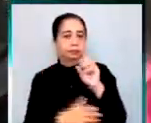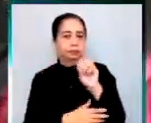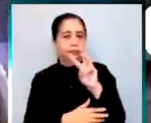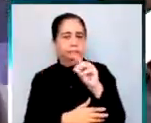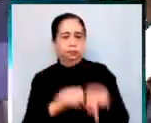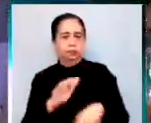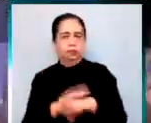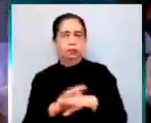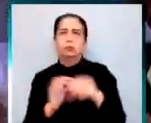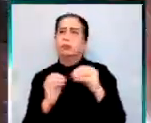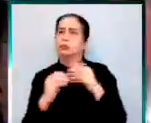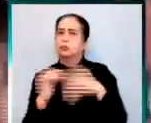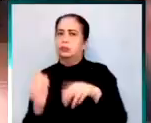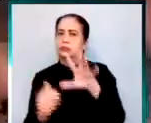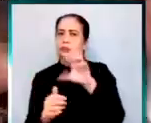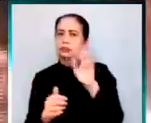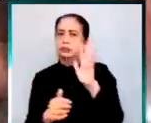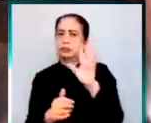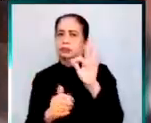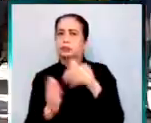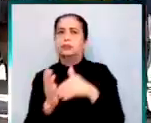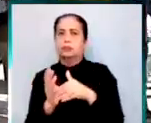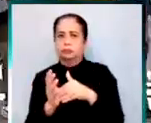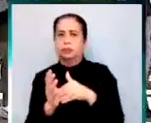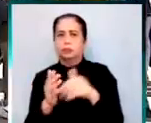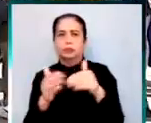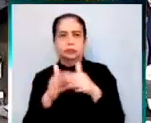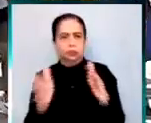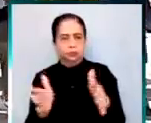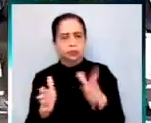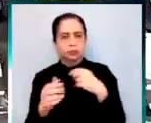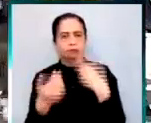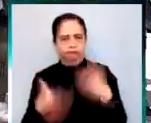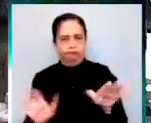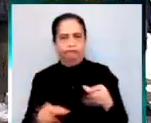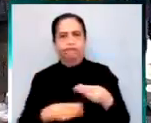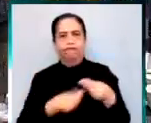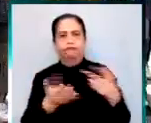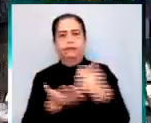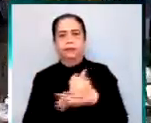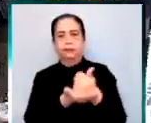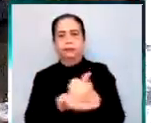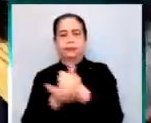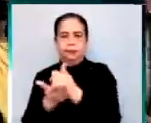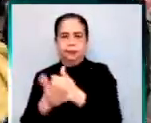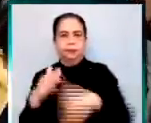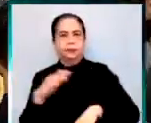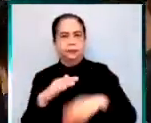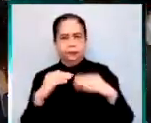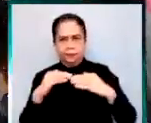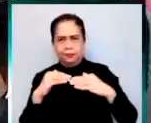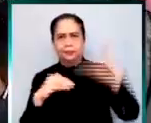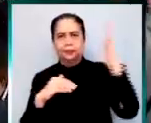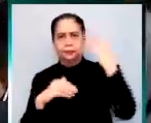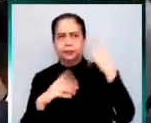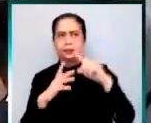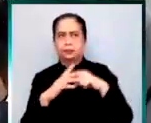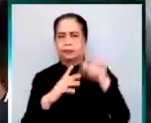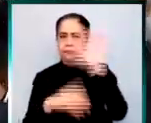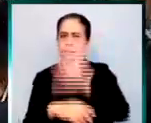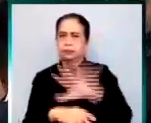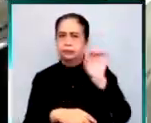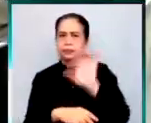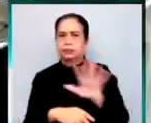mahigit 559,000 na estudyante ang natulungan ng programa. Lagpas na ito sa inisyal na taya ng ahensya